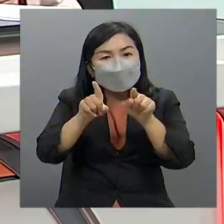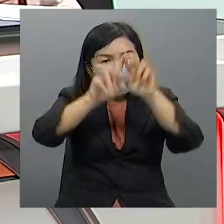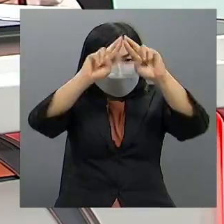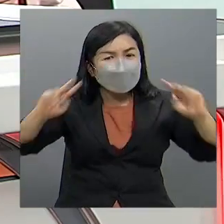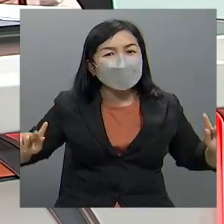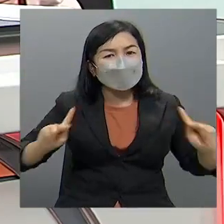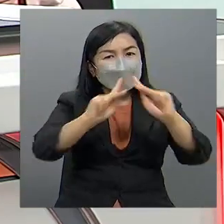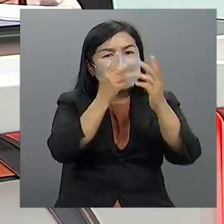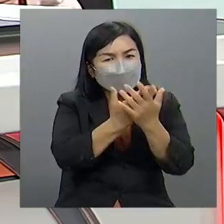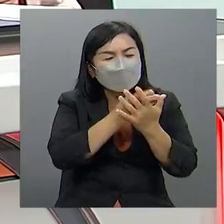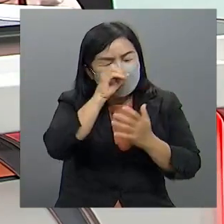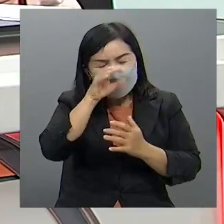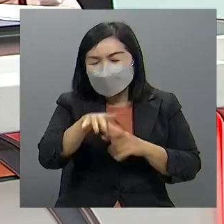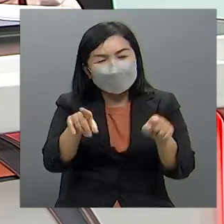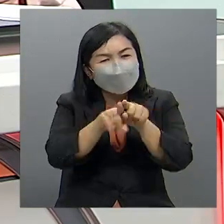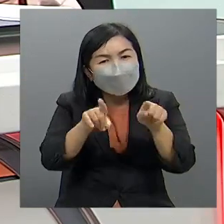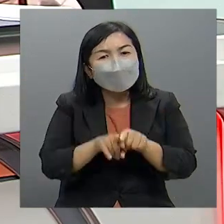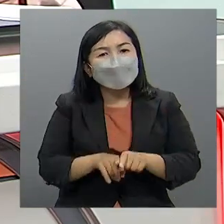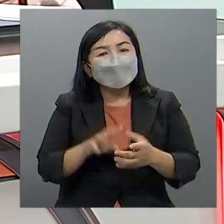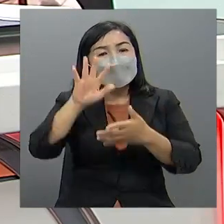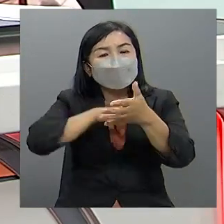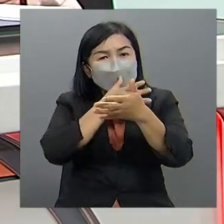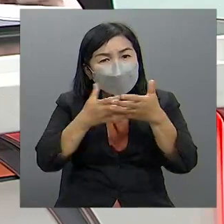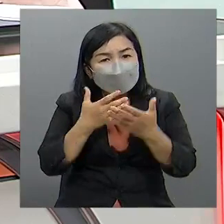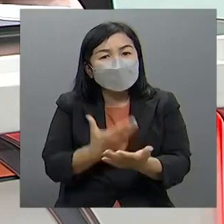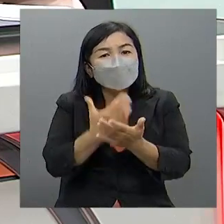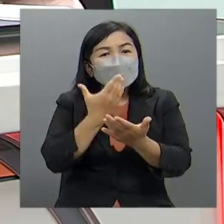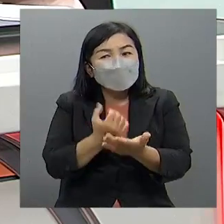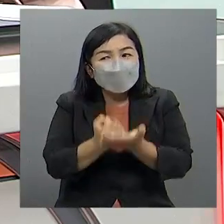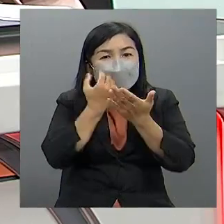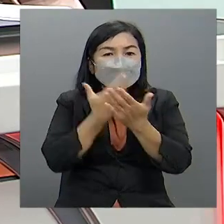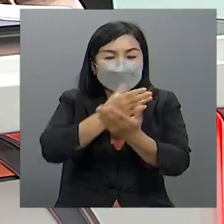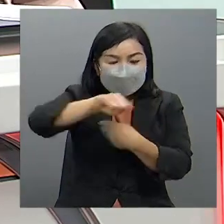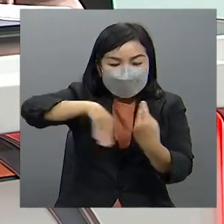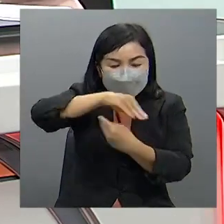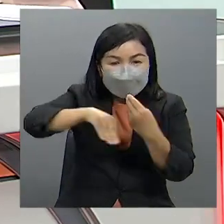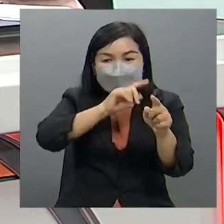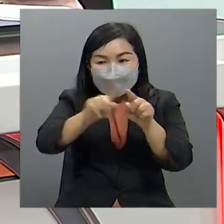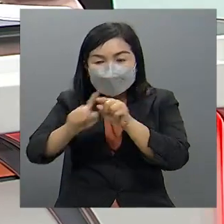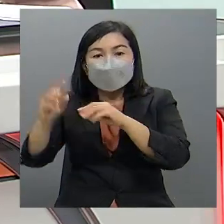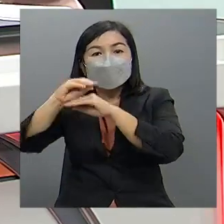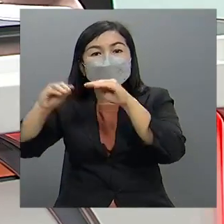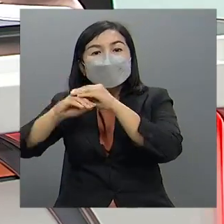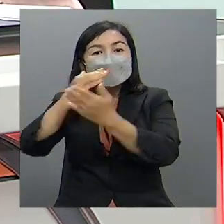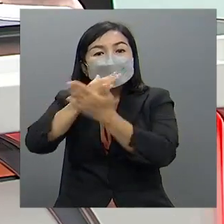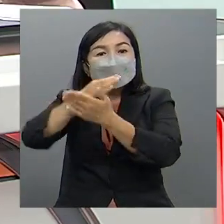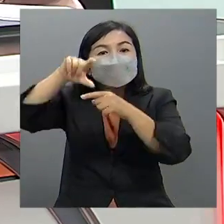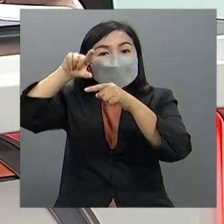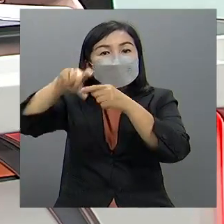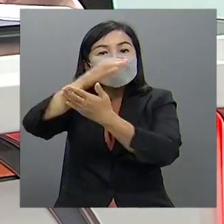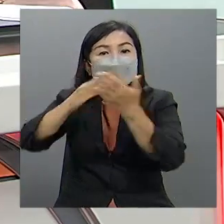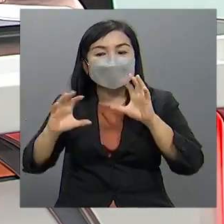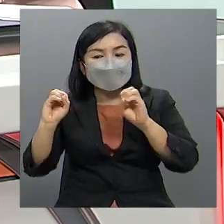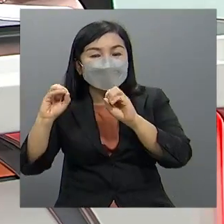แต่ต้นเหมือนกันบอกว่ามาตรการกระตุ้นเศรษฐกิจต่างๆที่ออกมาซึ่งก็รวมถึงคนละครึ่งด้วยนะคะไม่ได้ทำออกมาเพื่อเป็นการรวบรวมร